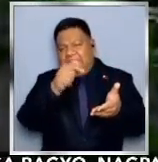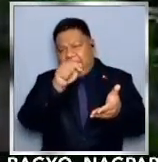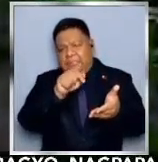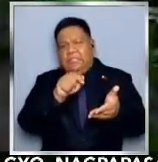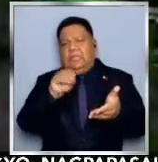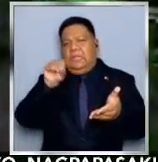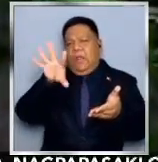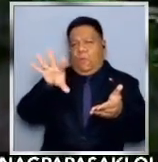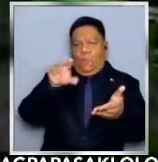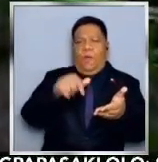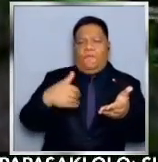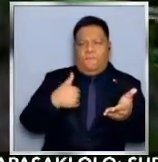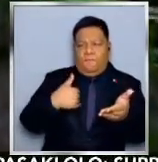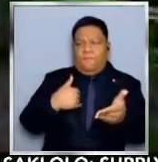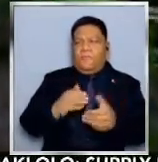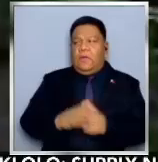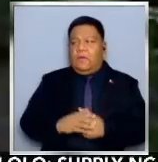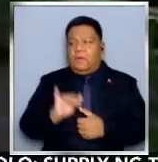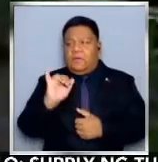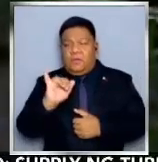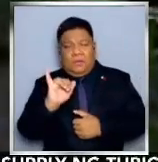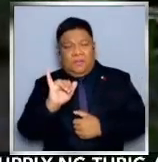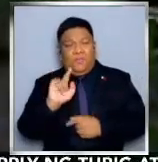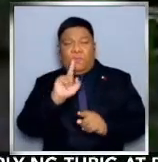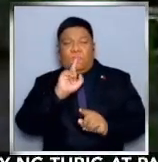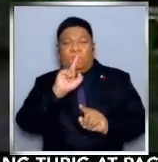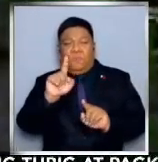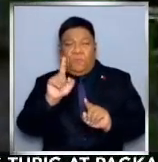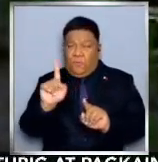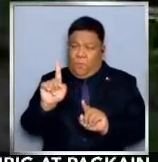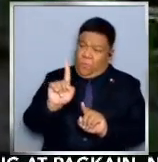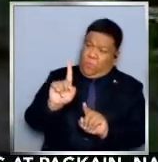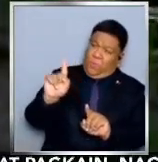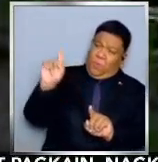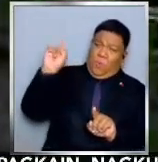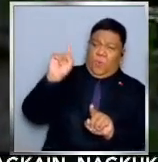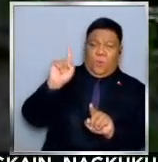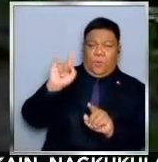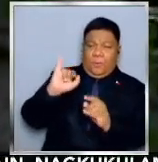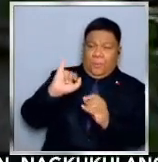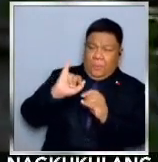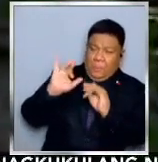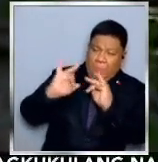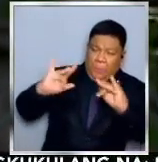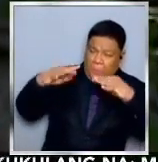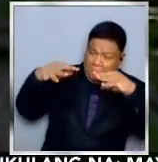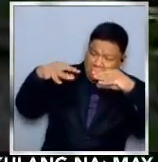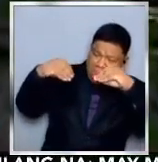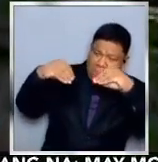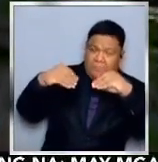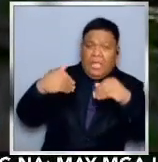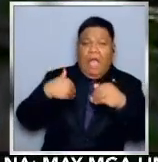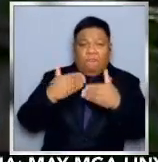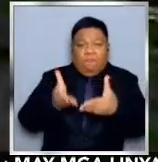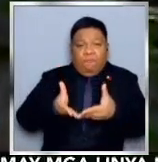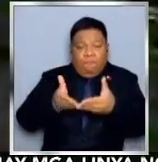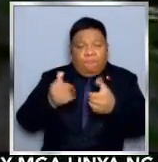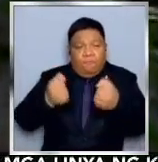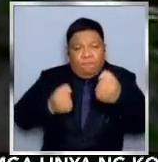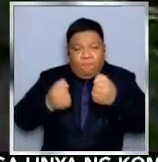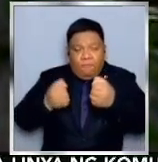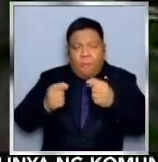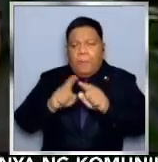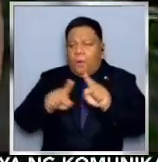yung nandun sa pinakalikod, kung may papansin mo, wala talagang ilaw doon. May mga sasakyan ang tayo nakikita, pero wala talagang ilaw dito.